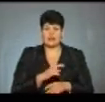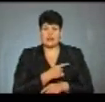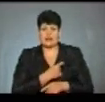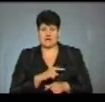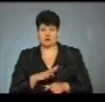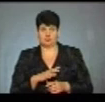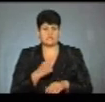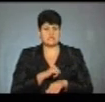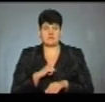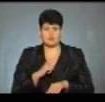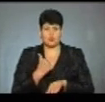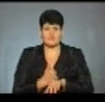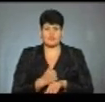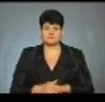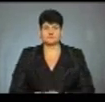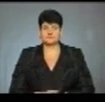головне.